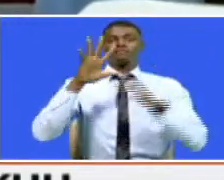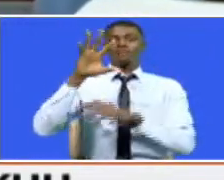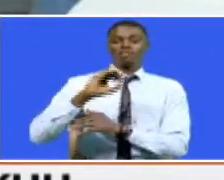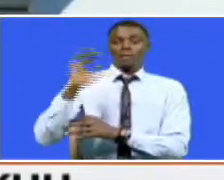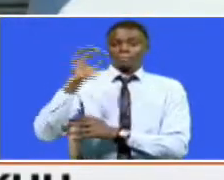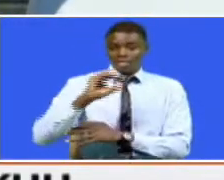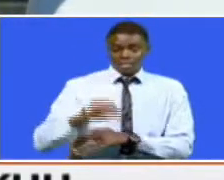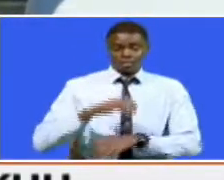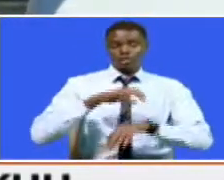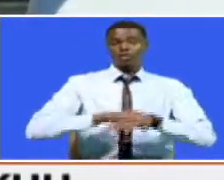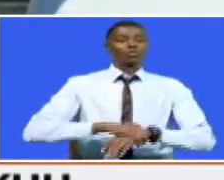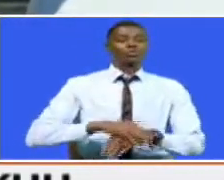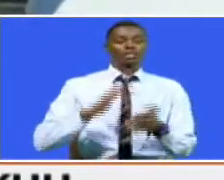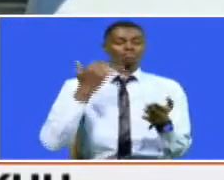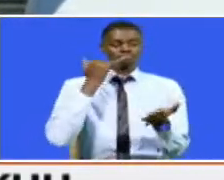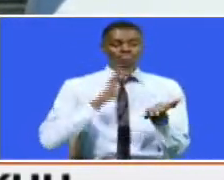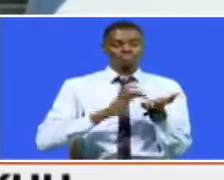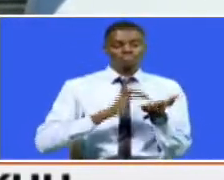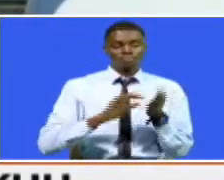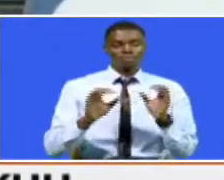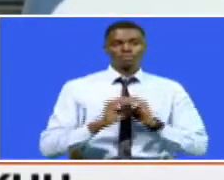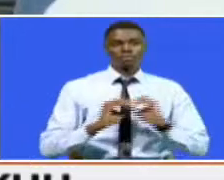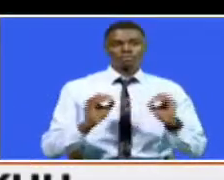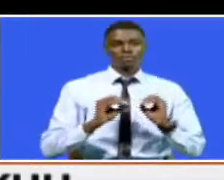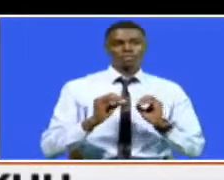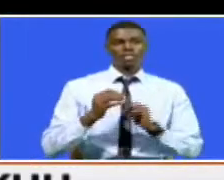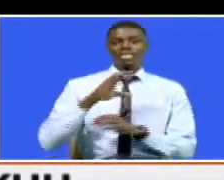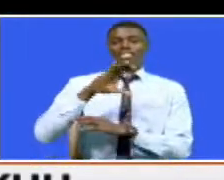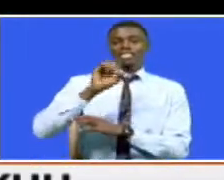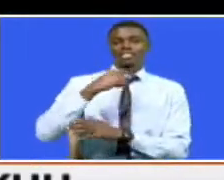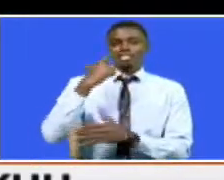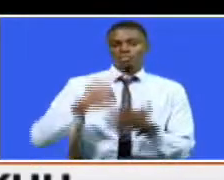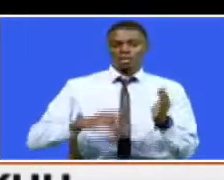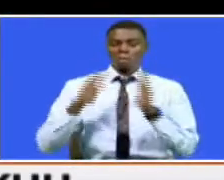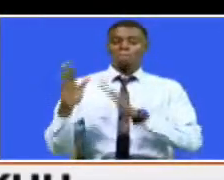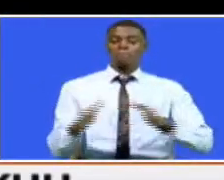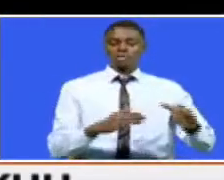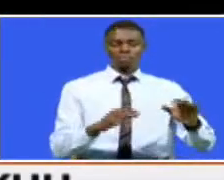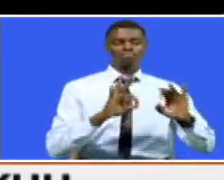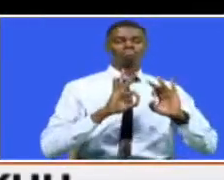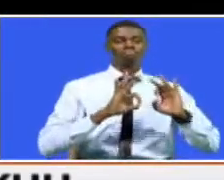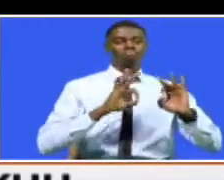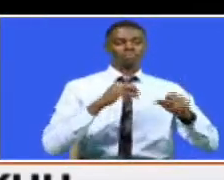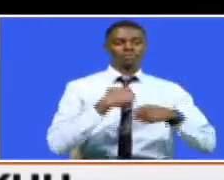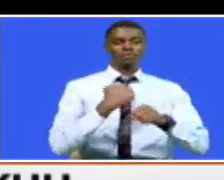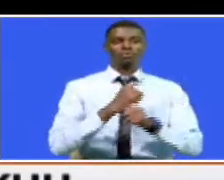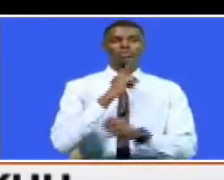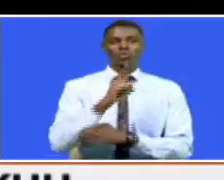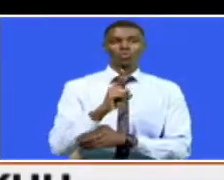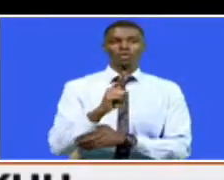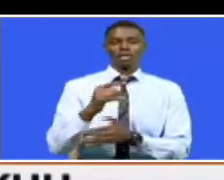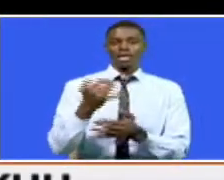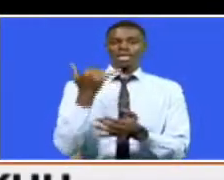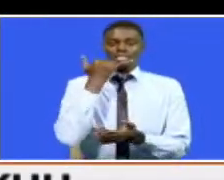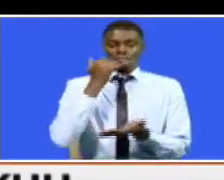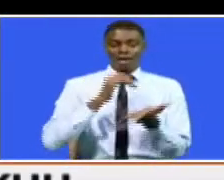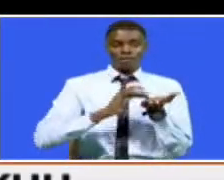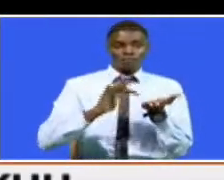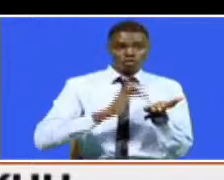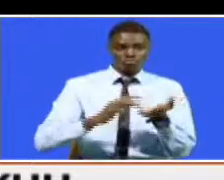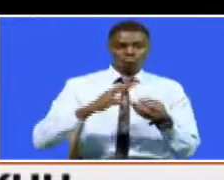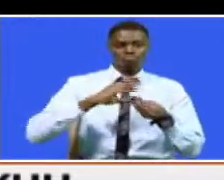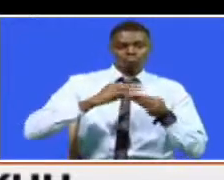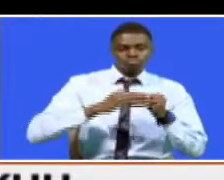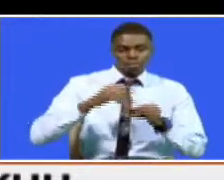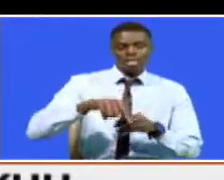wakenya kutokuwa nazo. Waziri Owalo amesema kuwa mipango ni kabambe kuhakikisha simu za smartphone